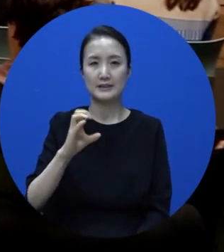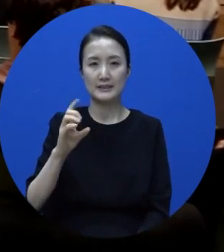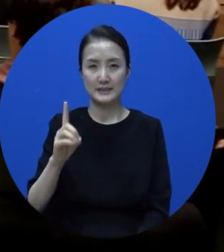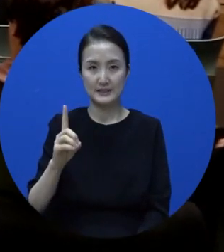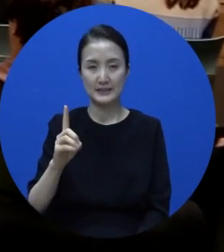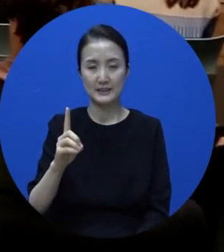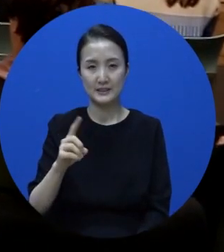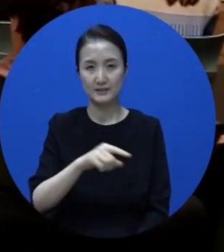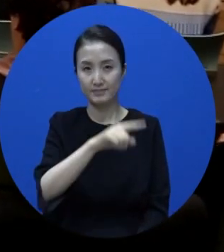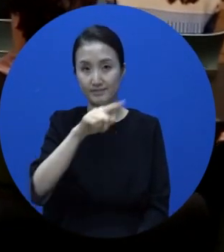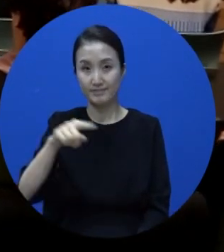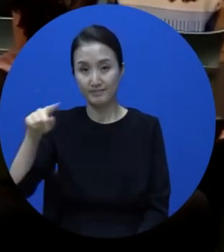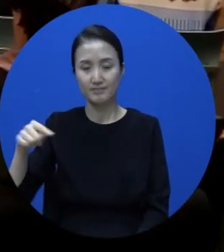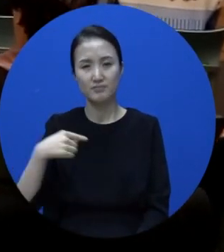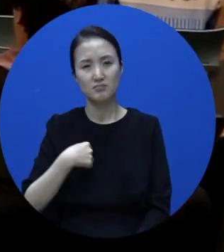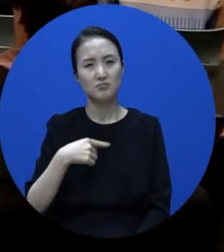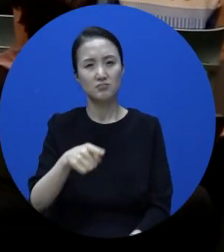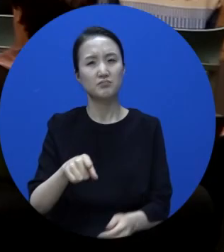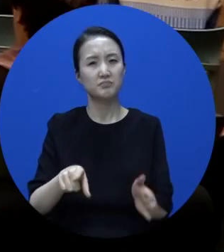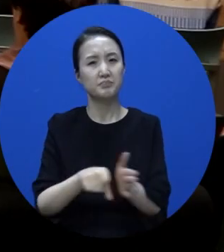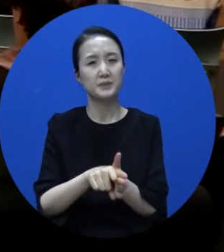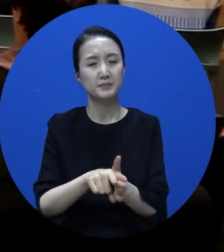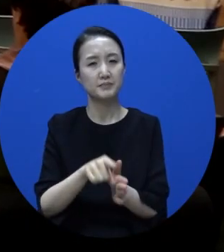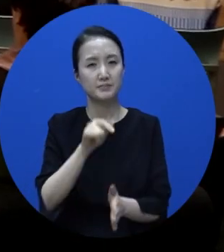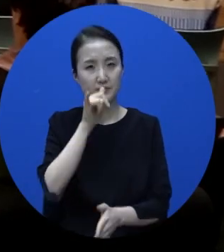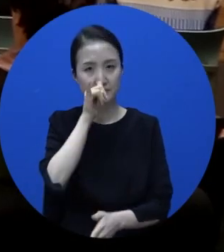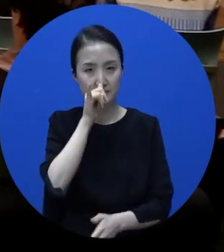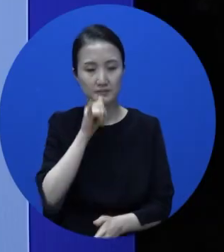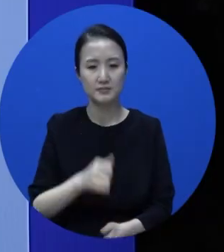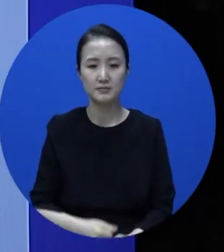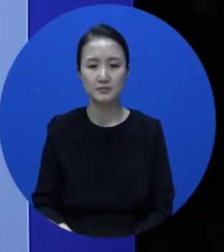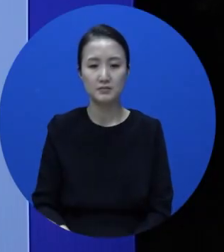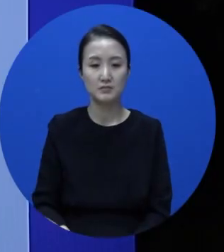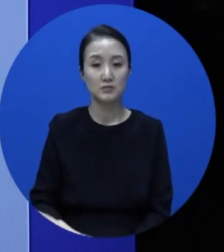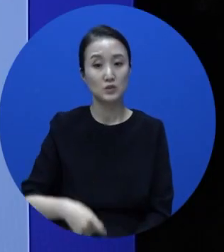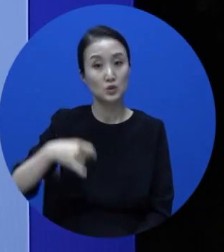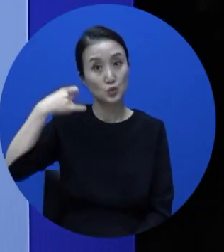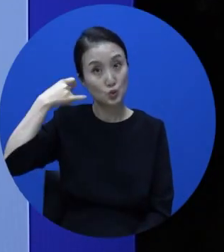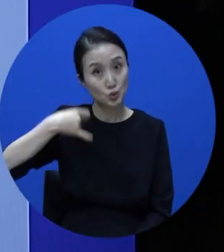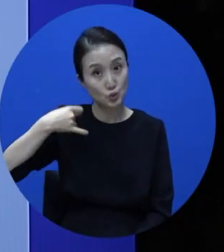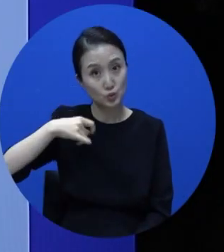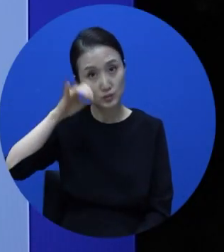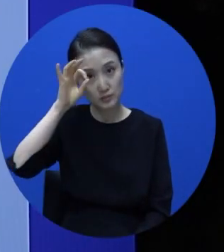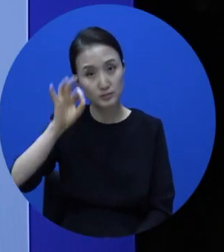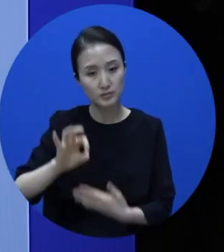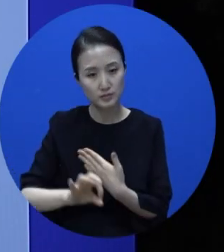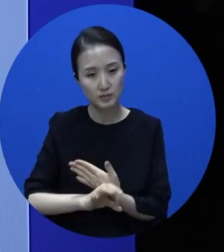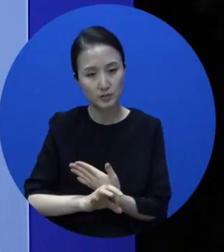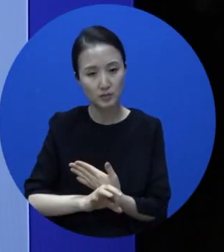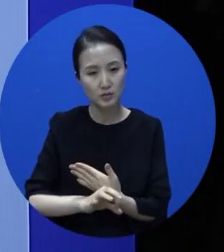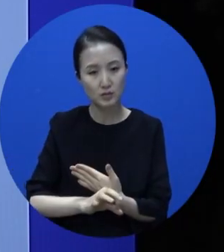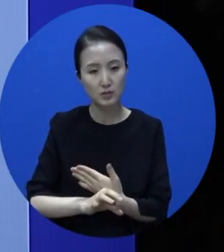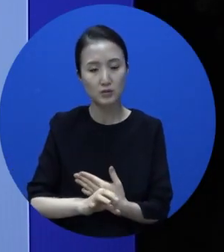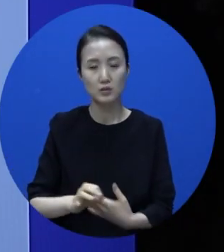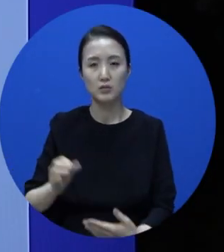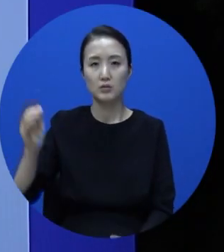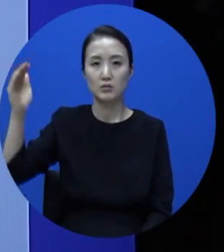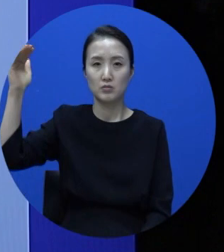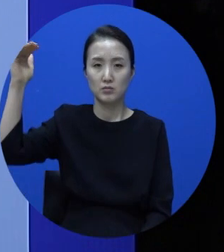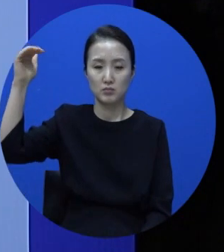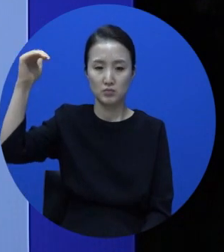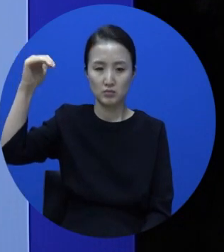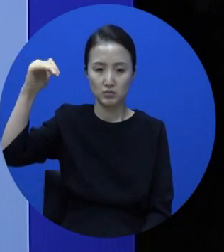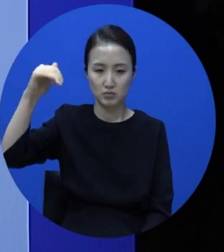굉장히 신뢰합니다 그런데 보시는 것처럼 중국은 떨어지다가 반등 합니다